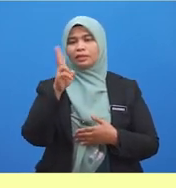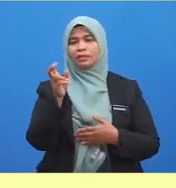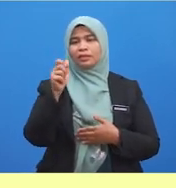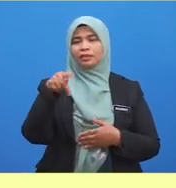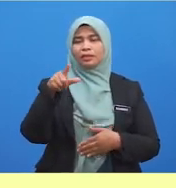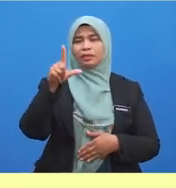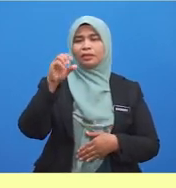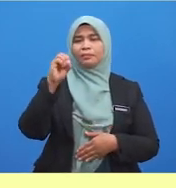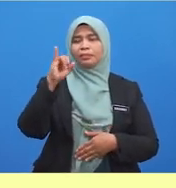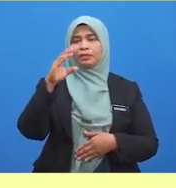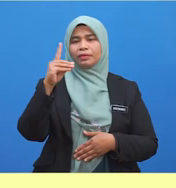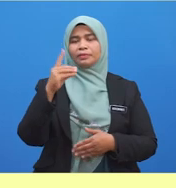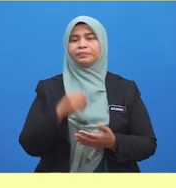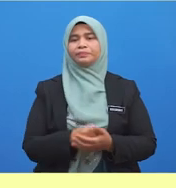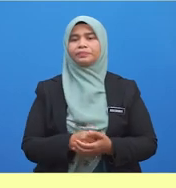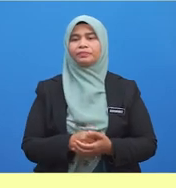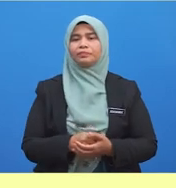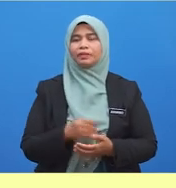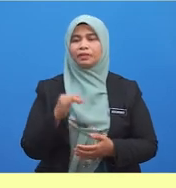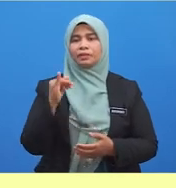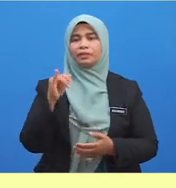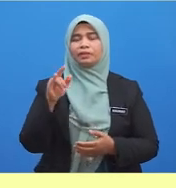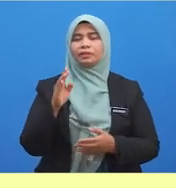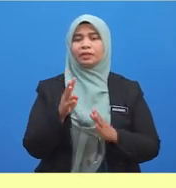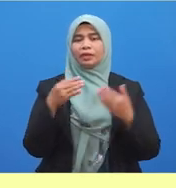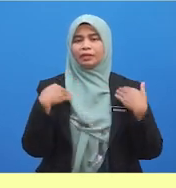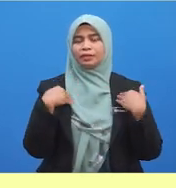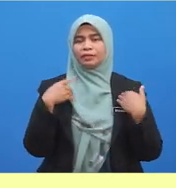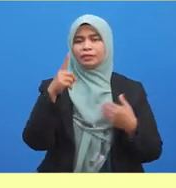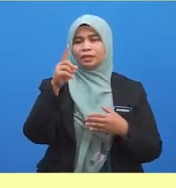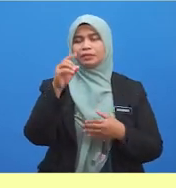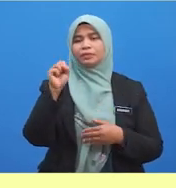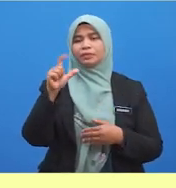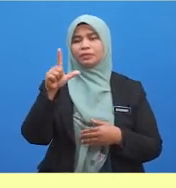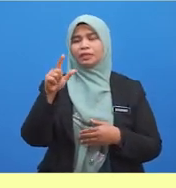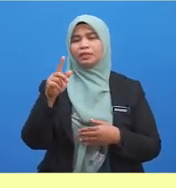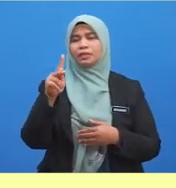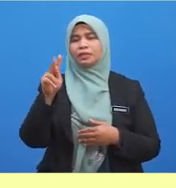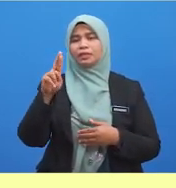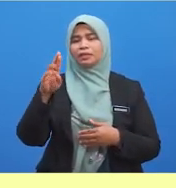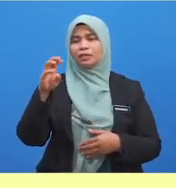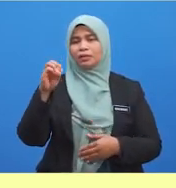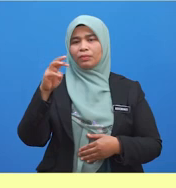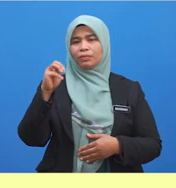kerana nukleus hanya mengandungi satu set kromosom.